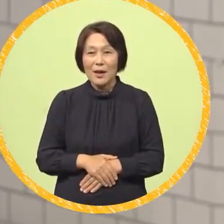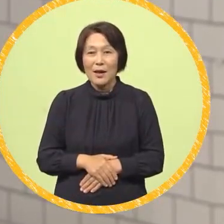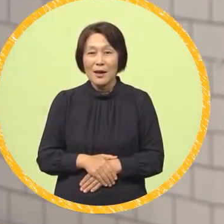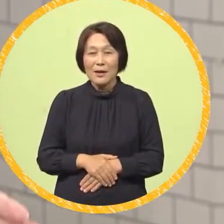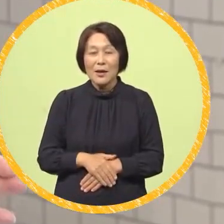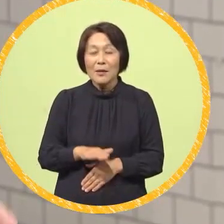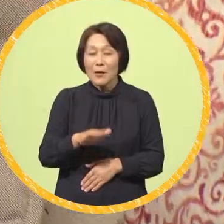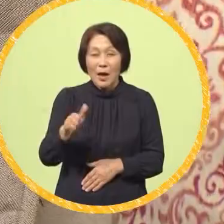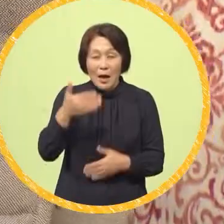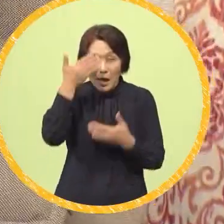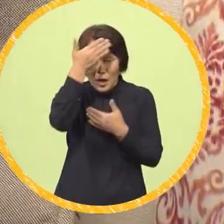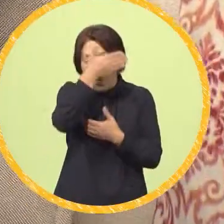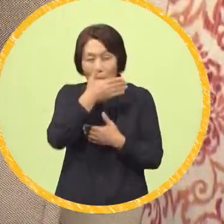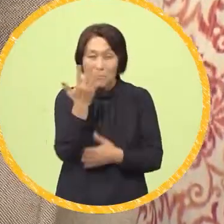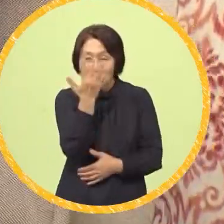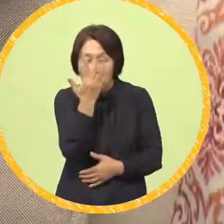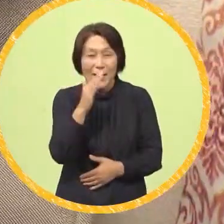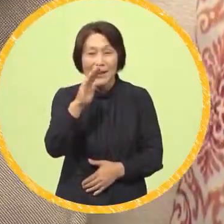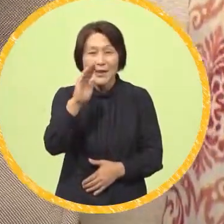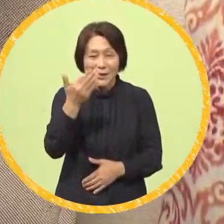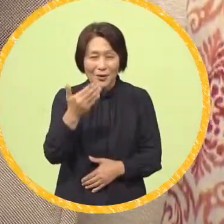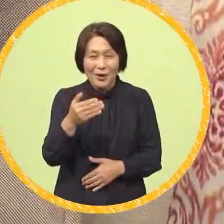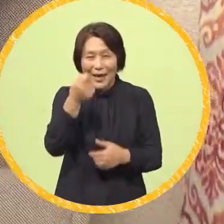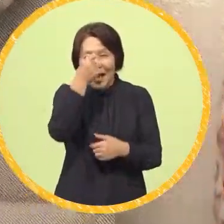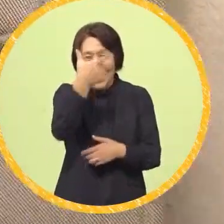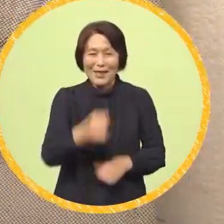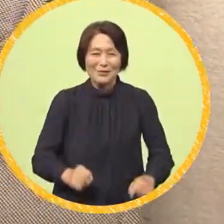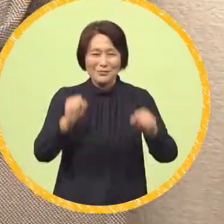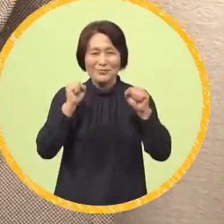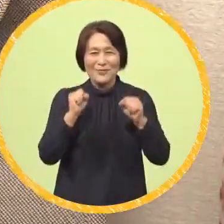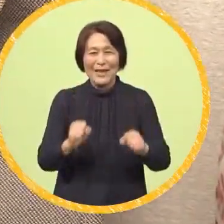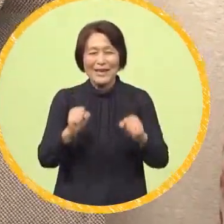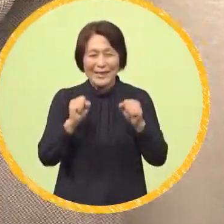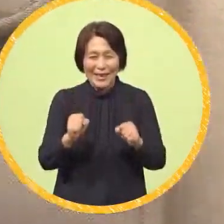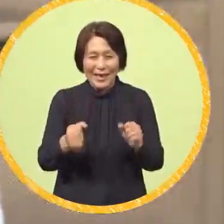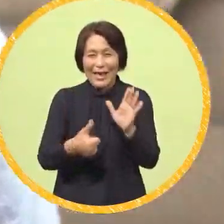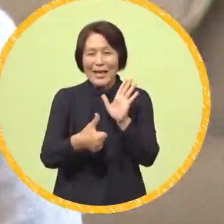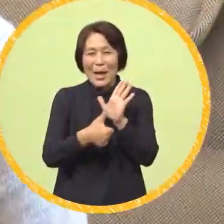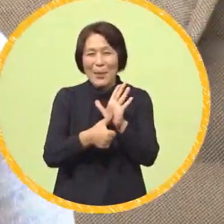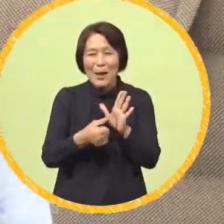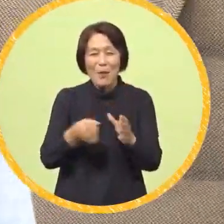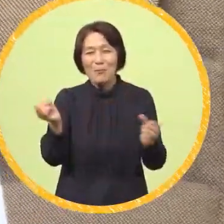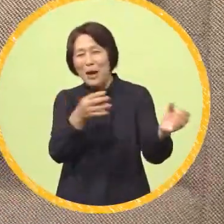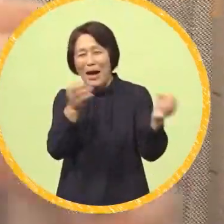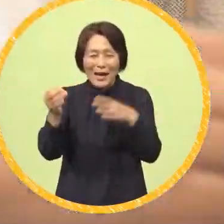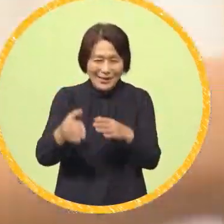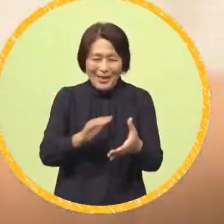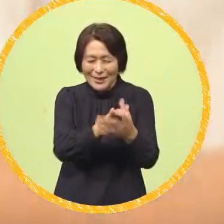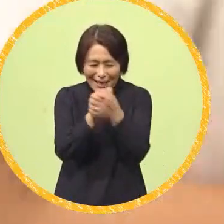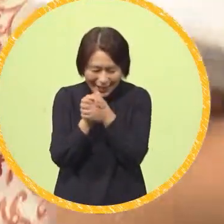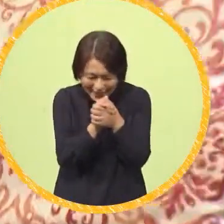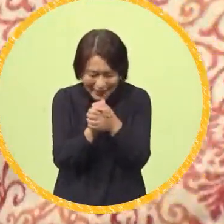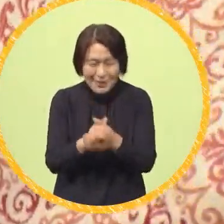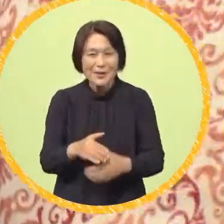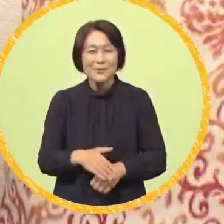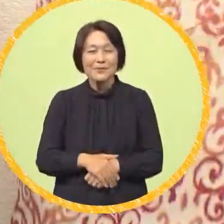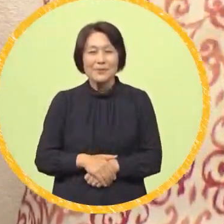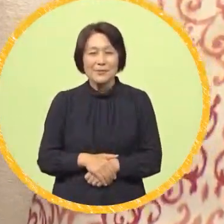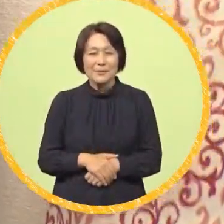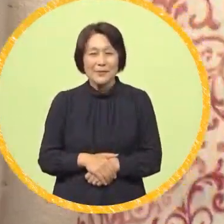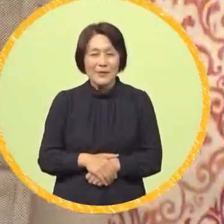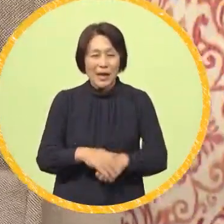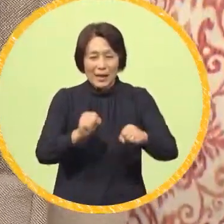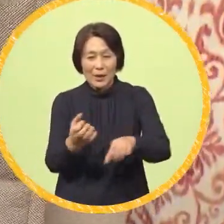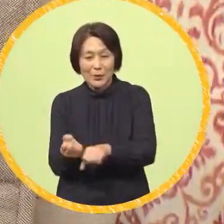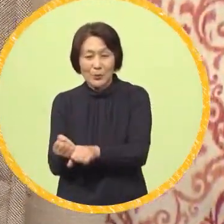情ほん見えなかったですけど、うん、本当に明るくて元気で、うん、で本当にあだ名で皆さん呼び合っていて、はいはい、本当に皆さん仲いいんですよね、うんうん、でその回復プ